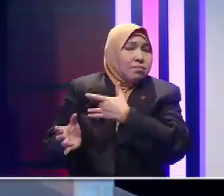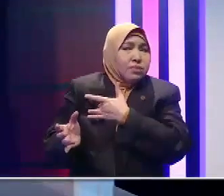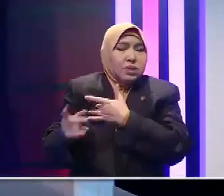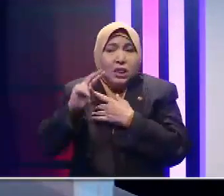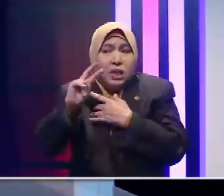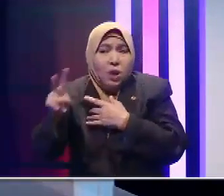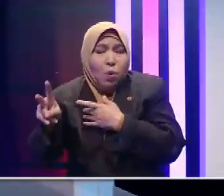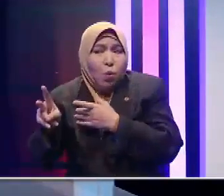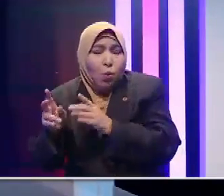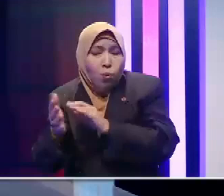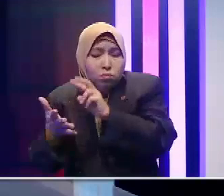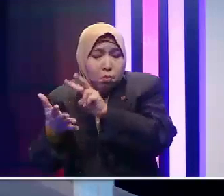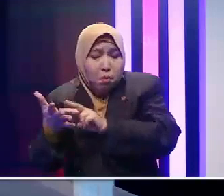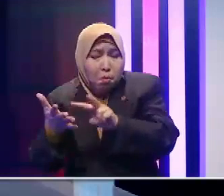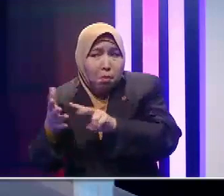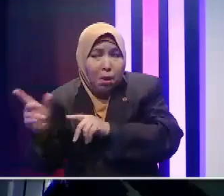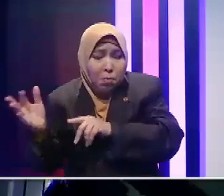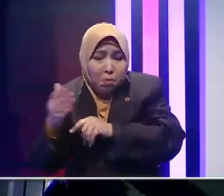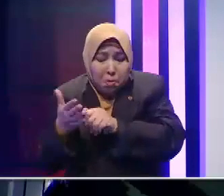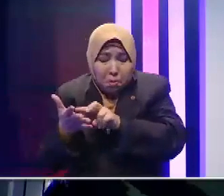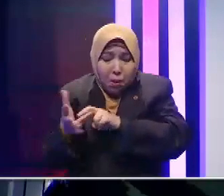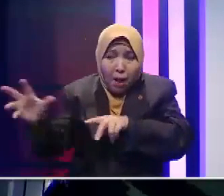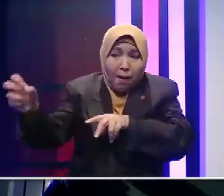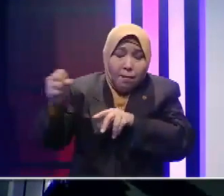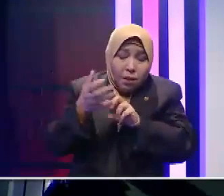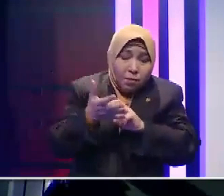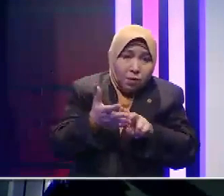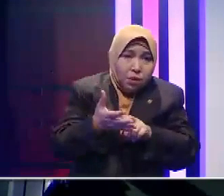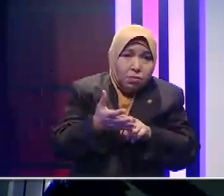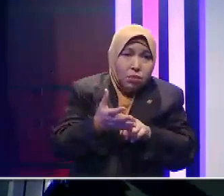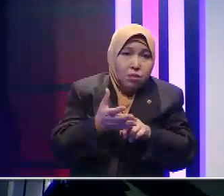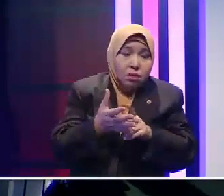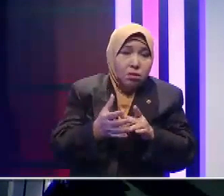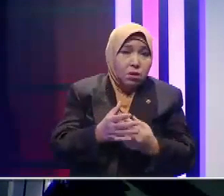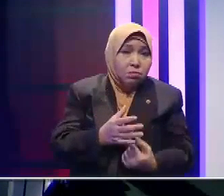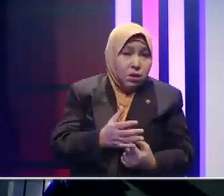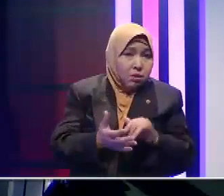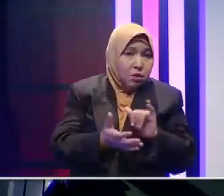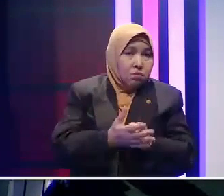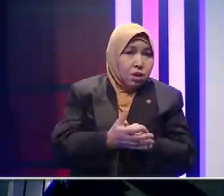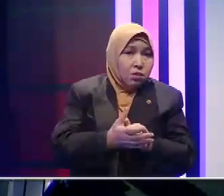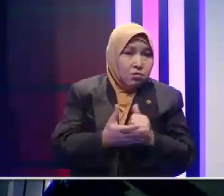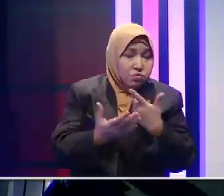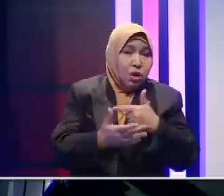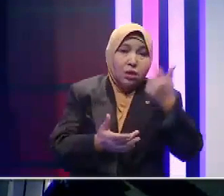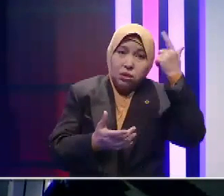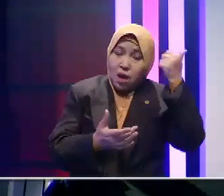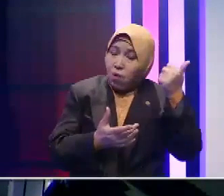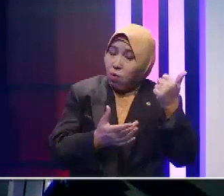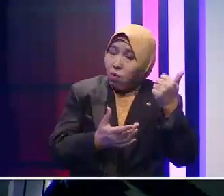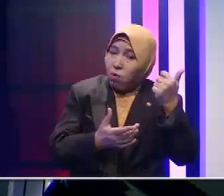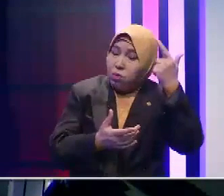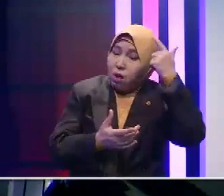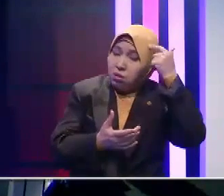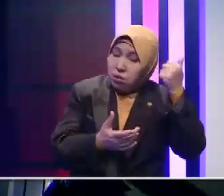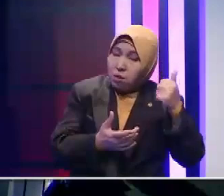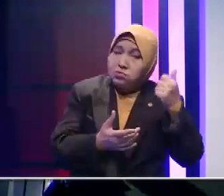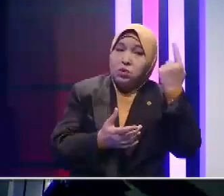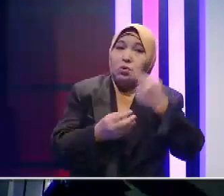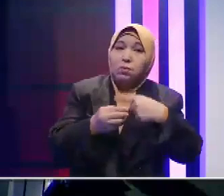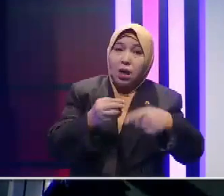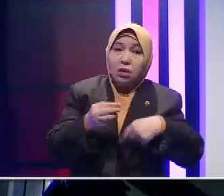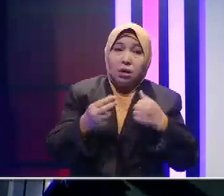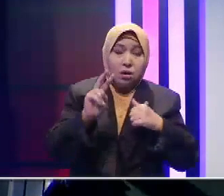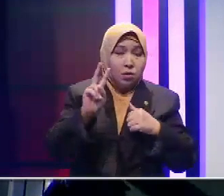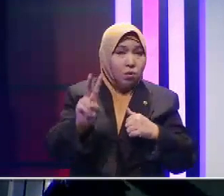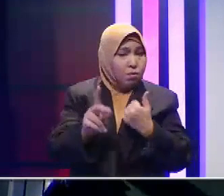Baca, dan mulalah wujud keraguan. Nah, di situlah cakap, bila dah tahu satu benda tu, antara ada dua perkara,